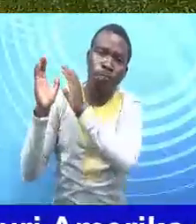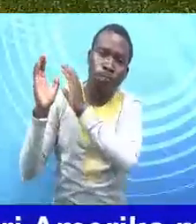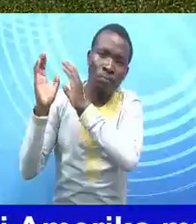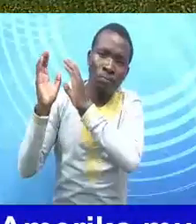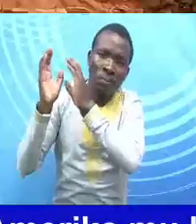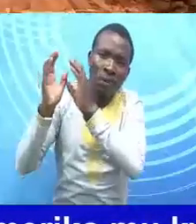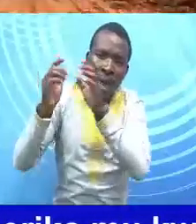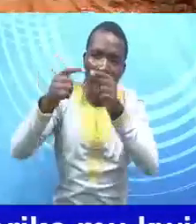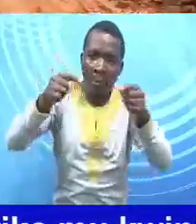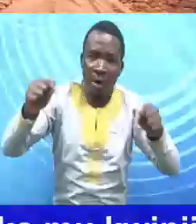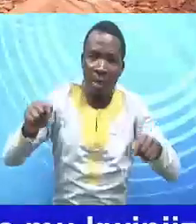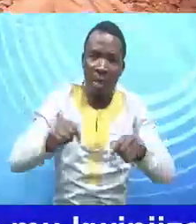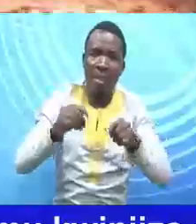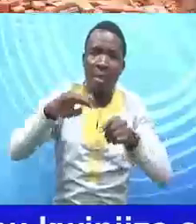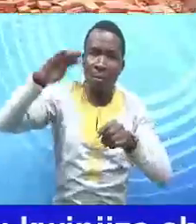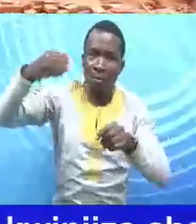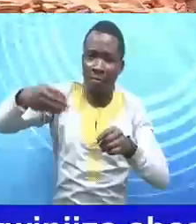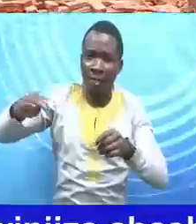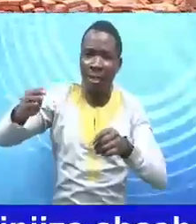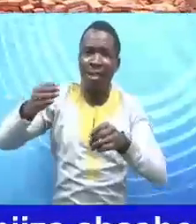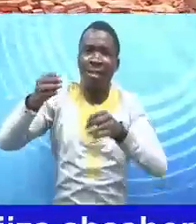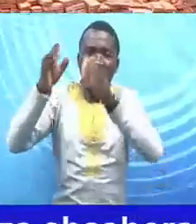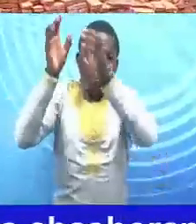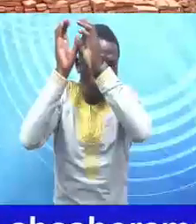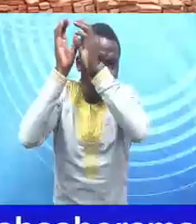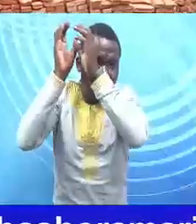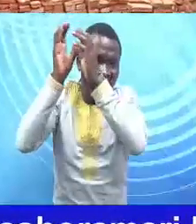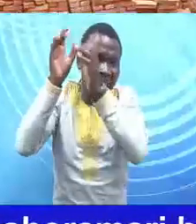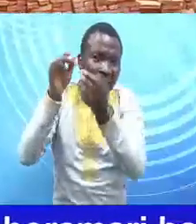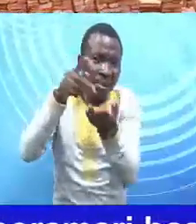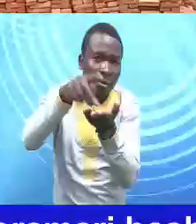ibyumba tuyikorera ku mutwe n'ibitafari ryari 30